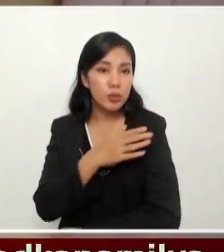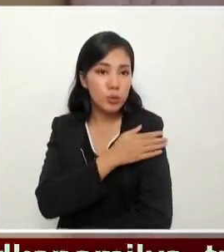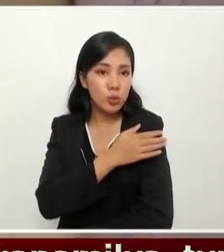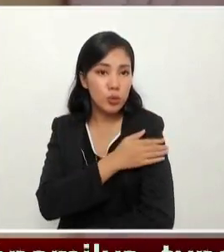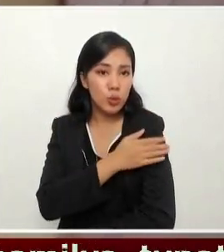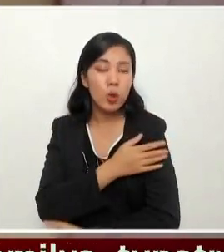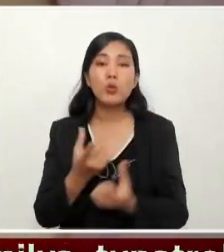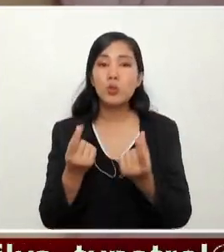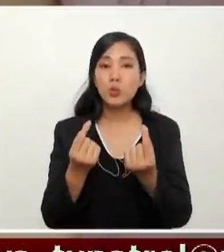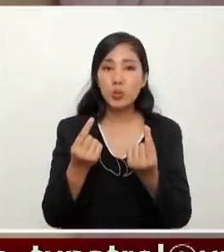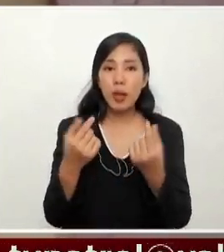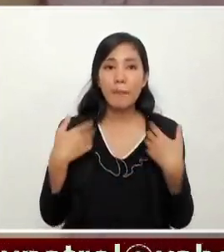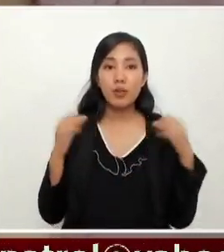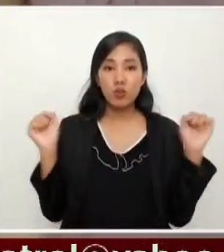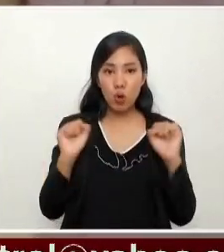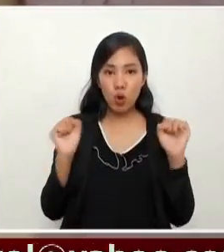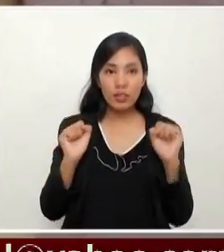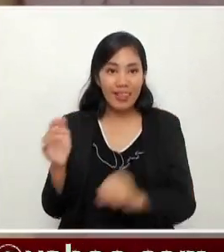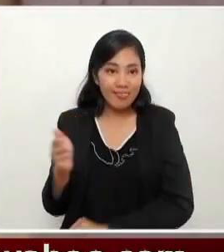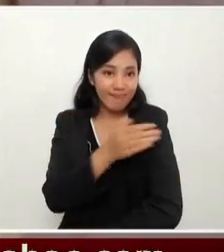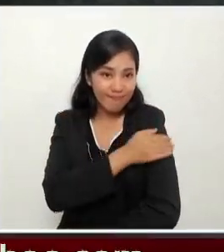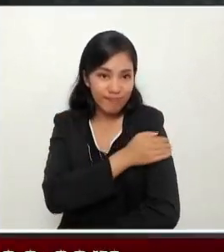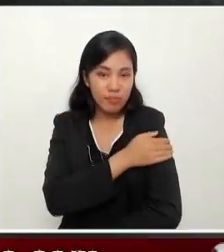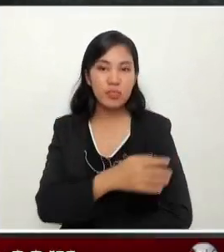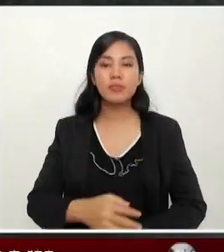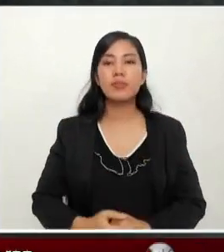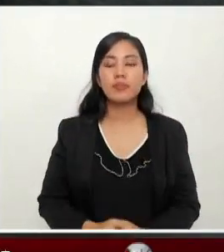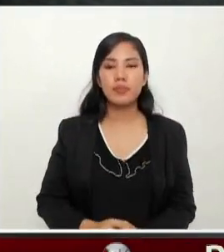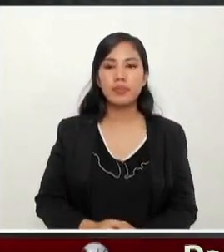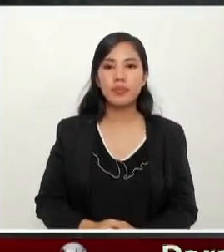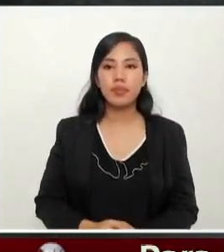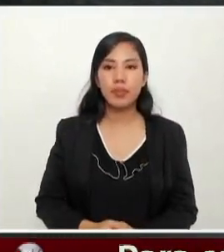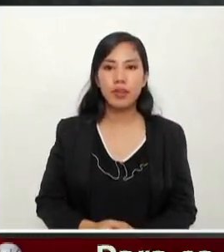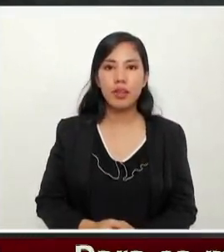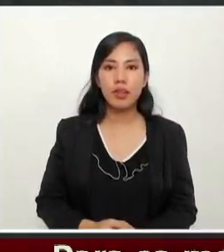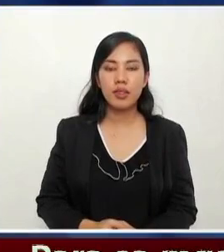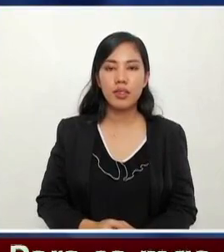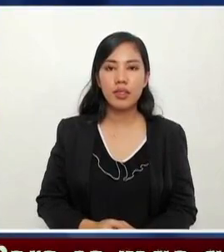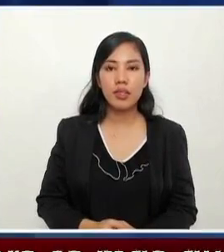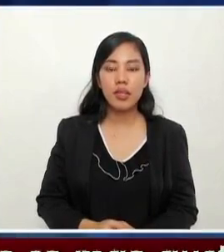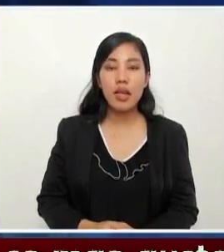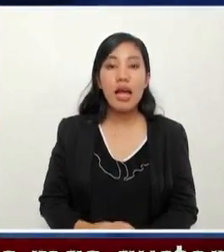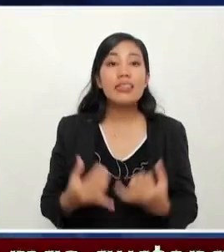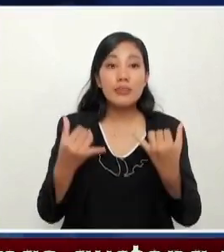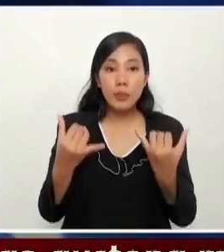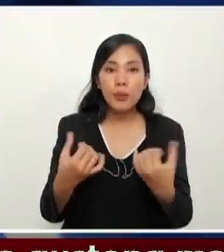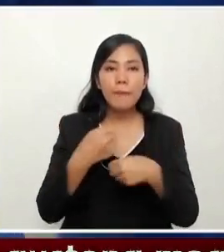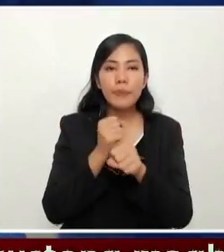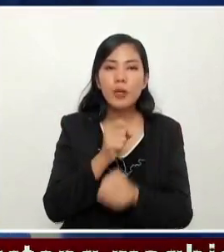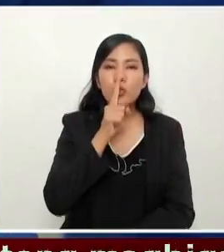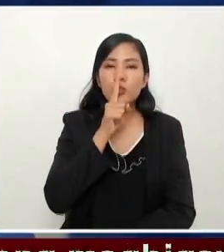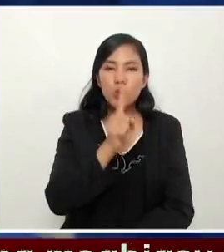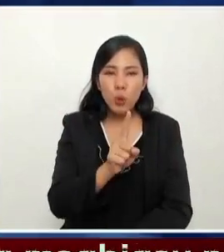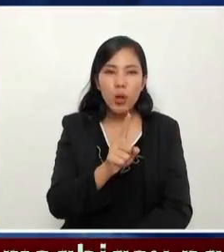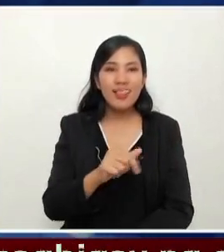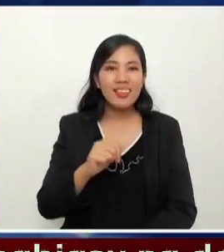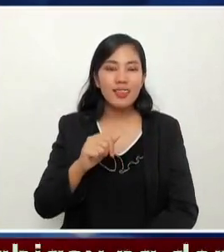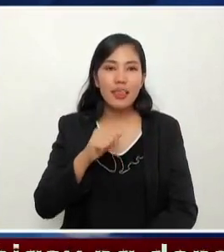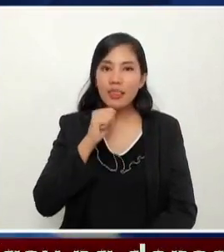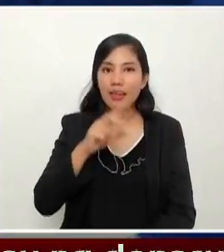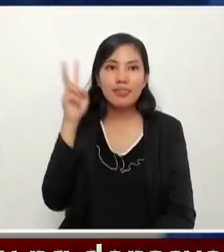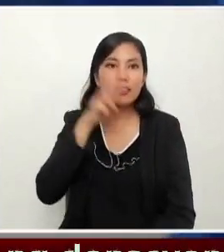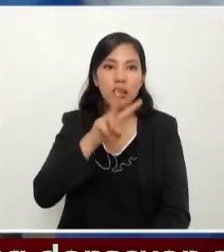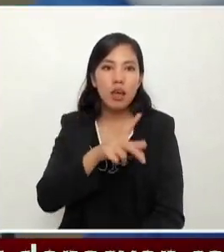Para maiwasan ang kaso na naitusok ang hiringgilya sa braso pero hindi naiturok ang lamang bakuna, ipinakikita na ng vaccinator ang hiringgilya